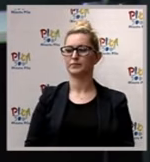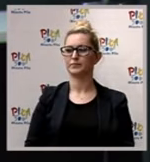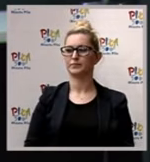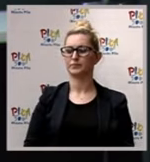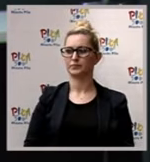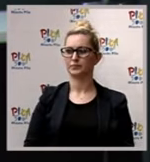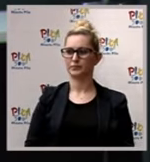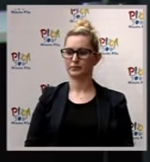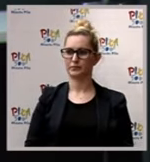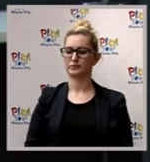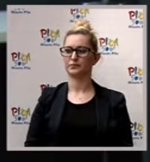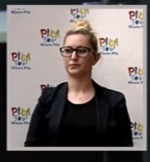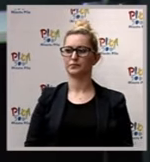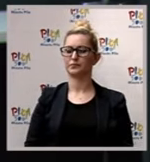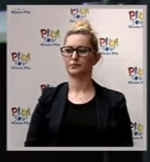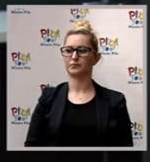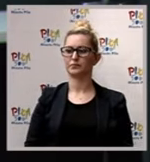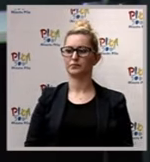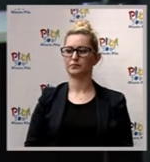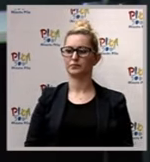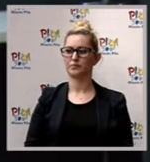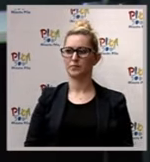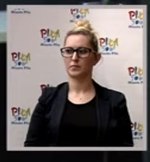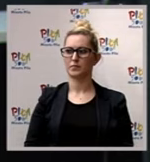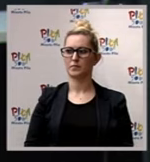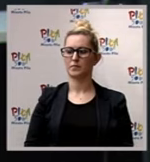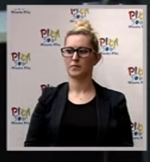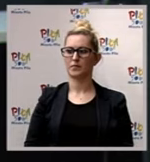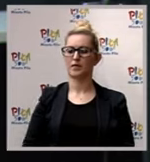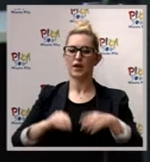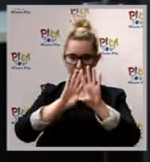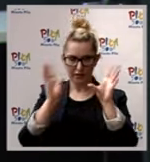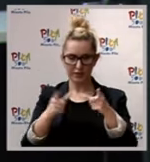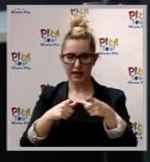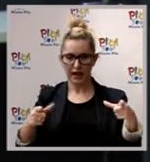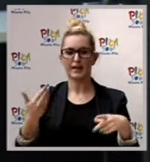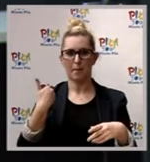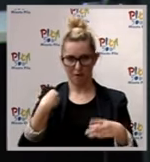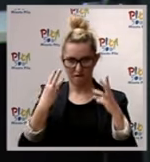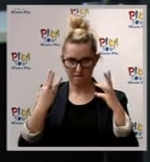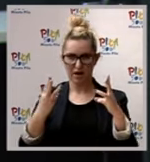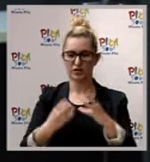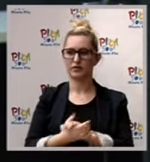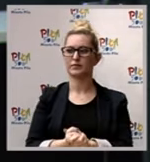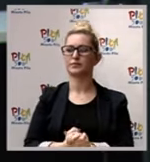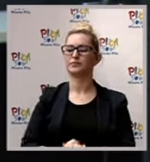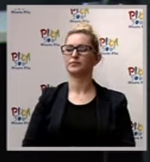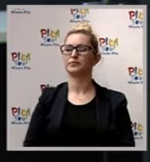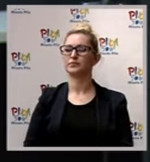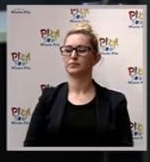ośrodek zamiejscowy w Pile. Liczba kart nieważnych 0, liczba głosów oddanych na